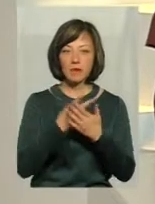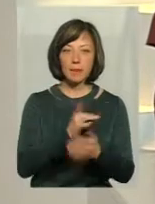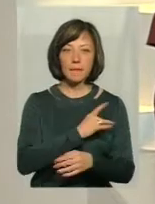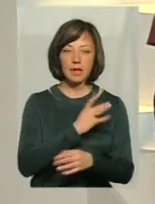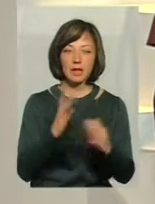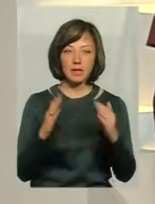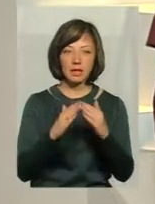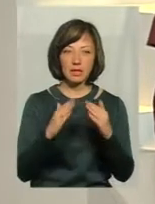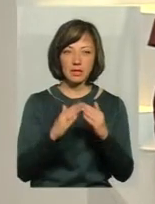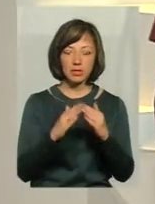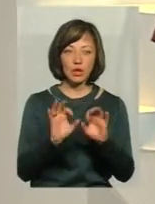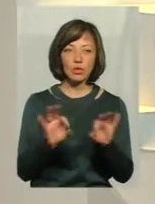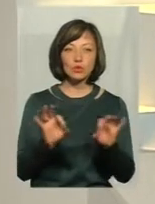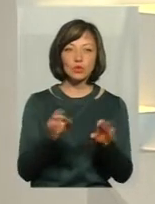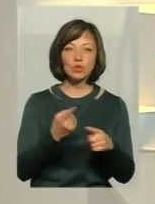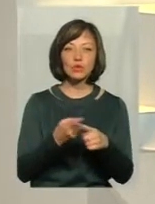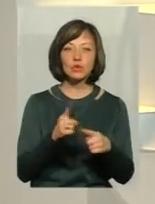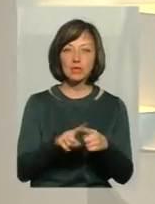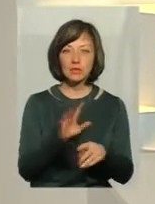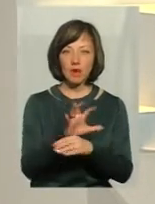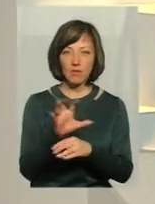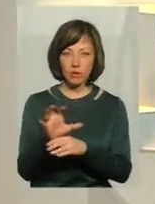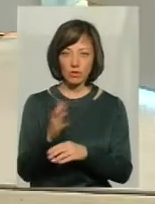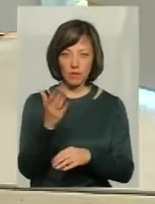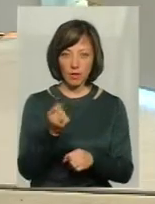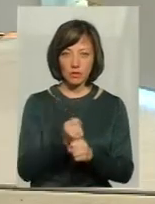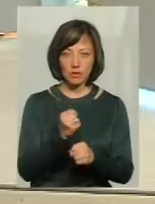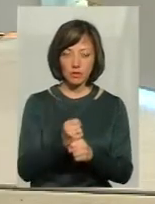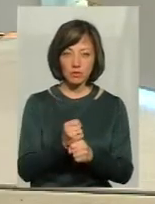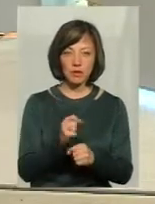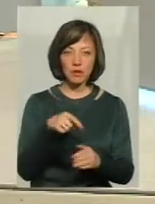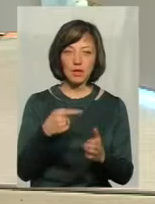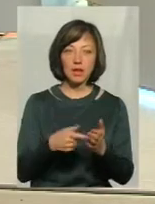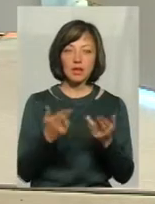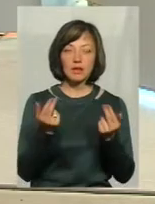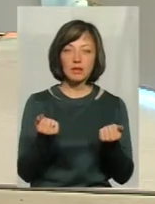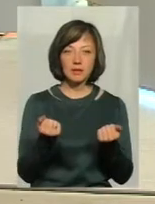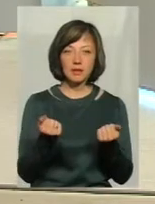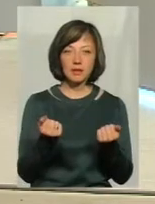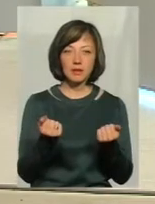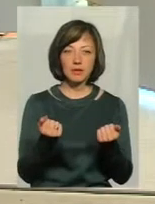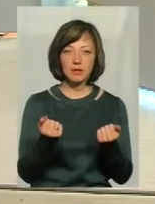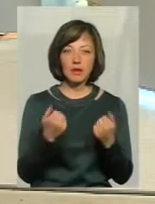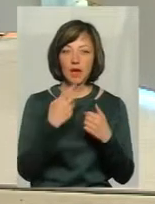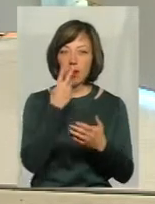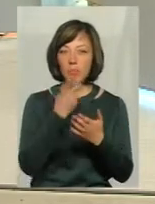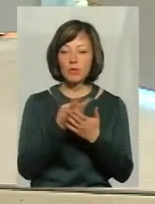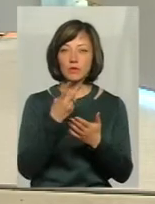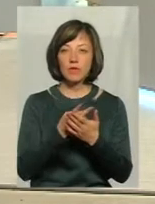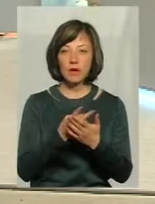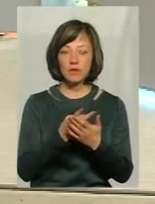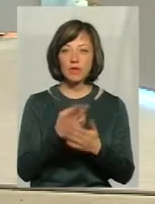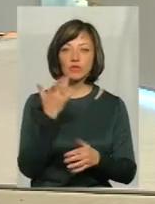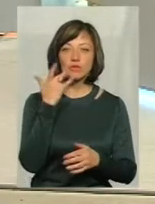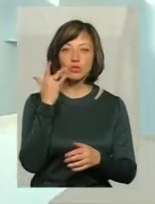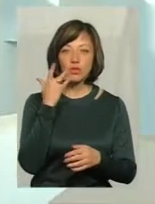дім. Розкажіть, будь ласка, що це за світлини? Це вами зроблені? Так, дійсно. Це ми робили перебувачі у Вашингтоні, в США, на стажуванні і досліджували